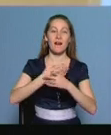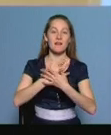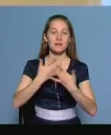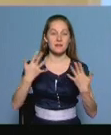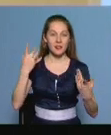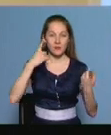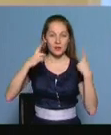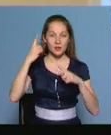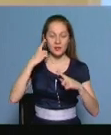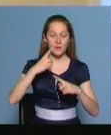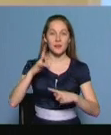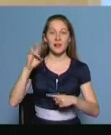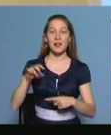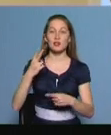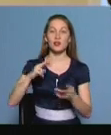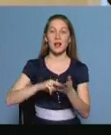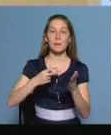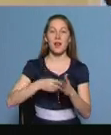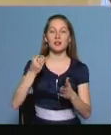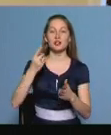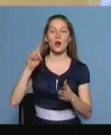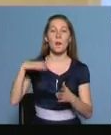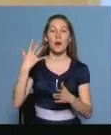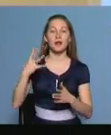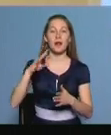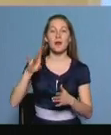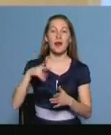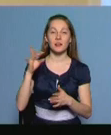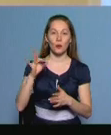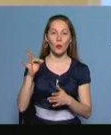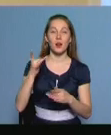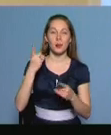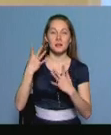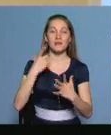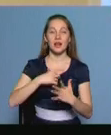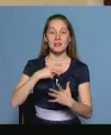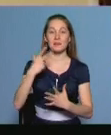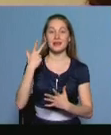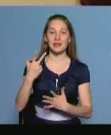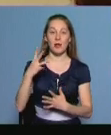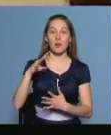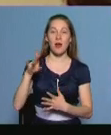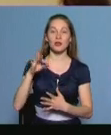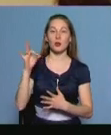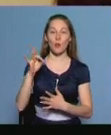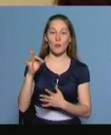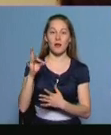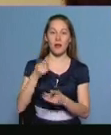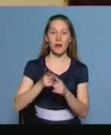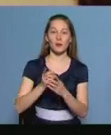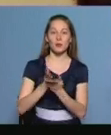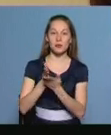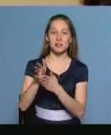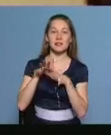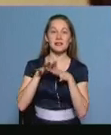Кроме национального проекта еще 1,5 миллиарда рублей. Представляете, какие это суммы? Почти 3 миллиарда рублей на систему образования.